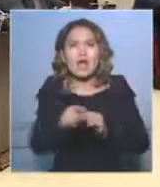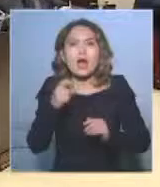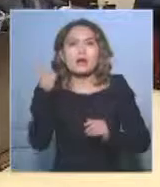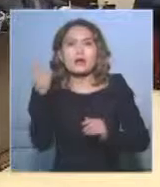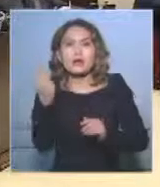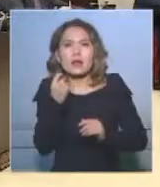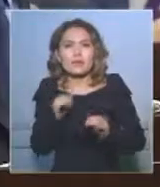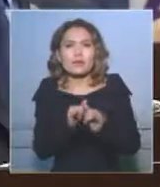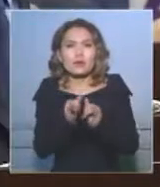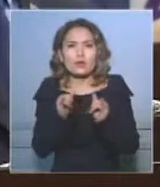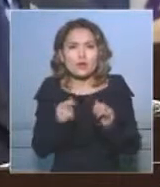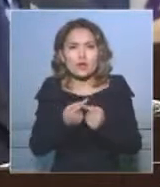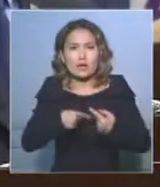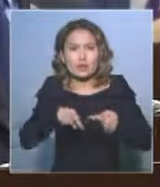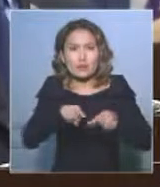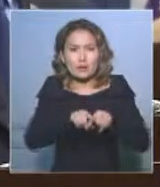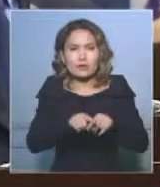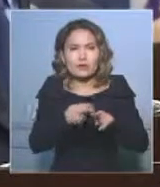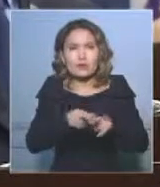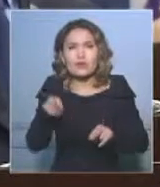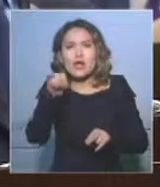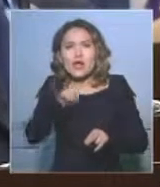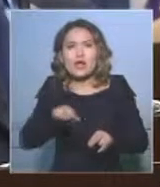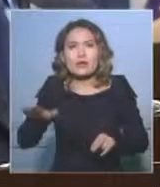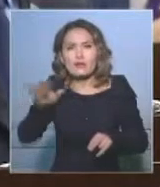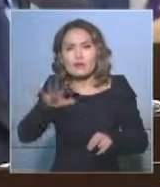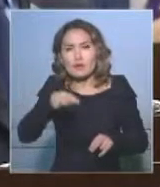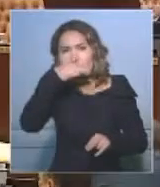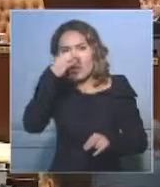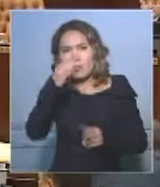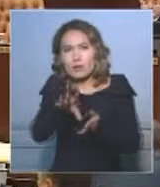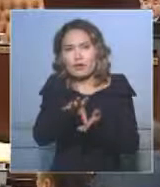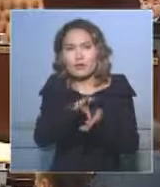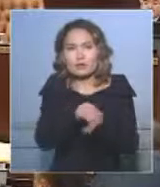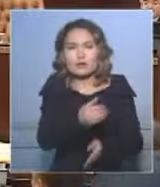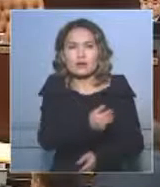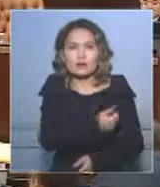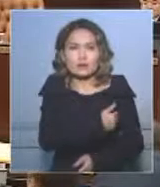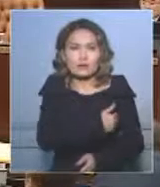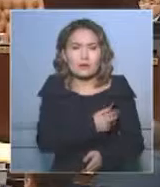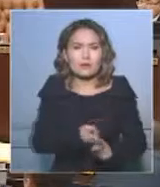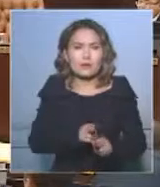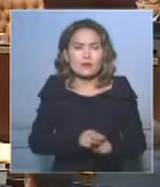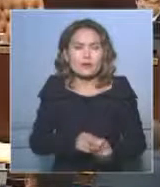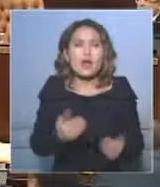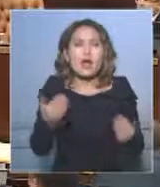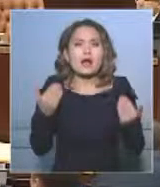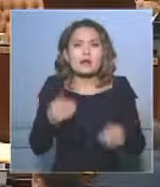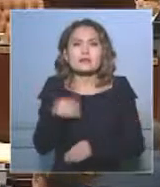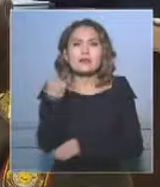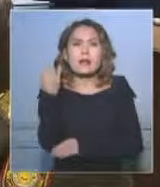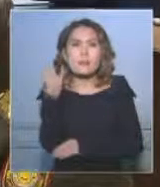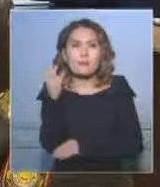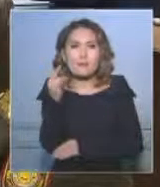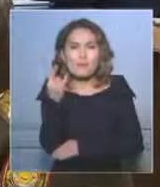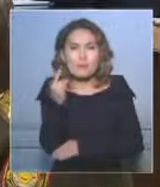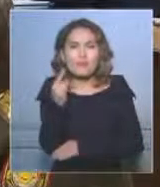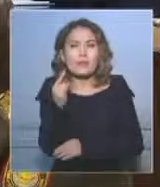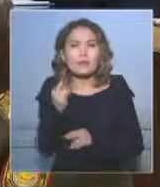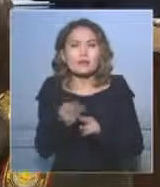экономикалық ынтымақтастық және даму ұйымының тәжірибелеріне баса назар аударылған. Жоба қолдау тапса, бала күтіміне байланысты демалысқа